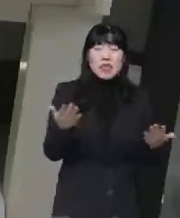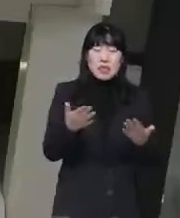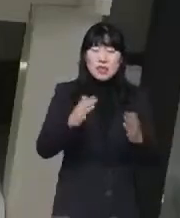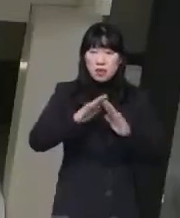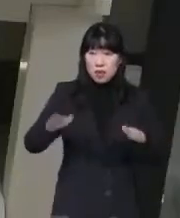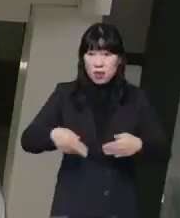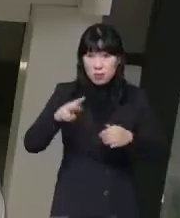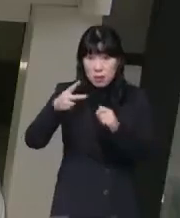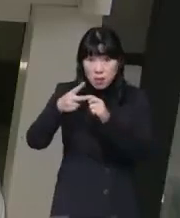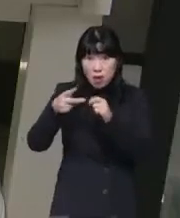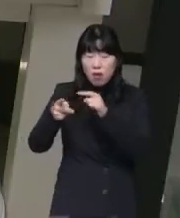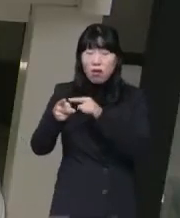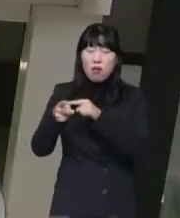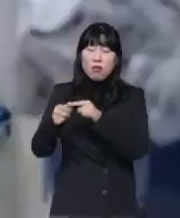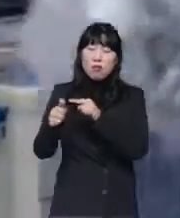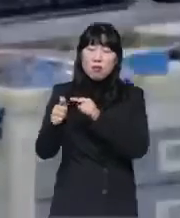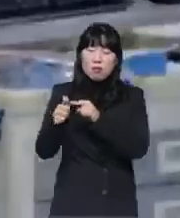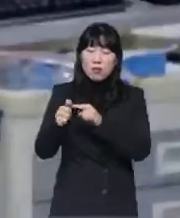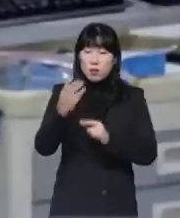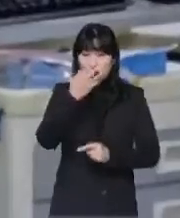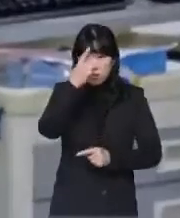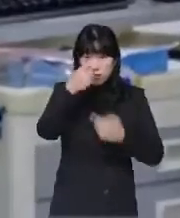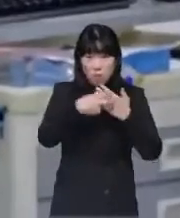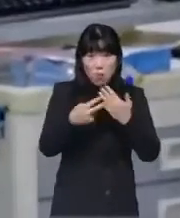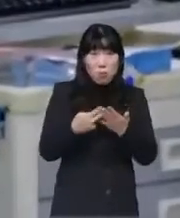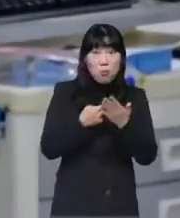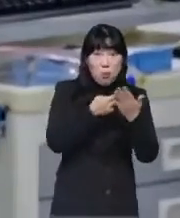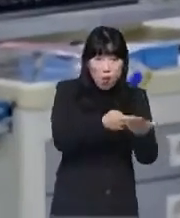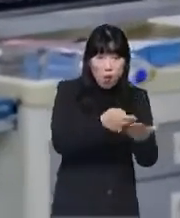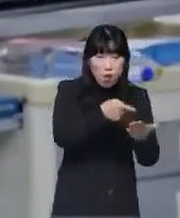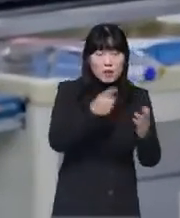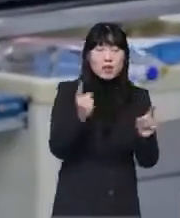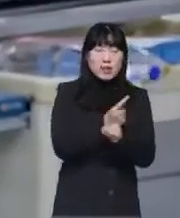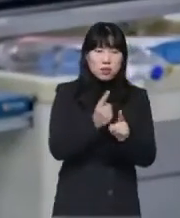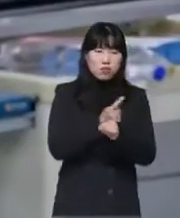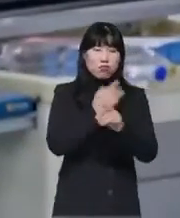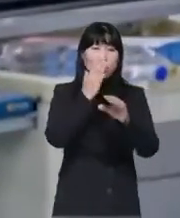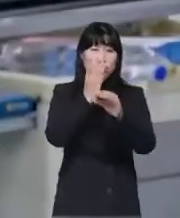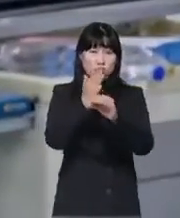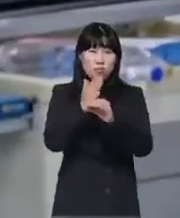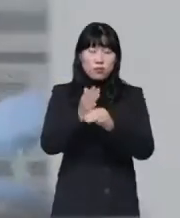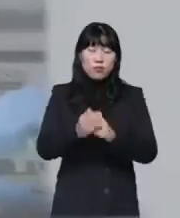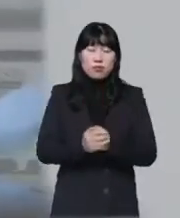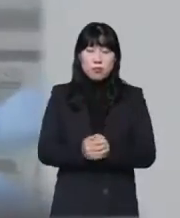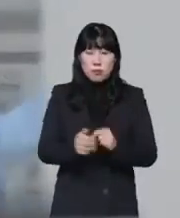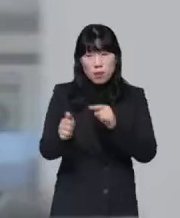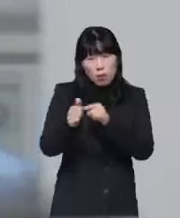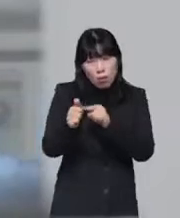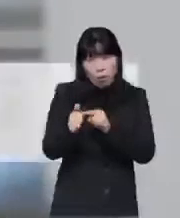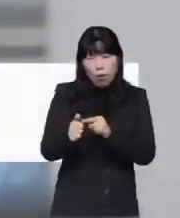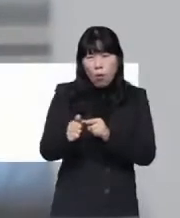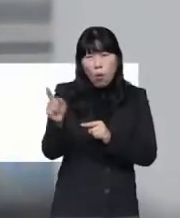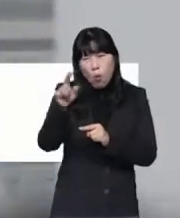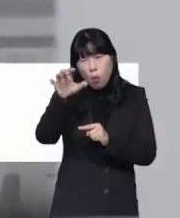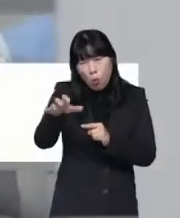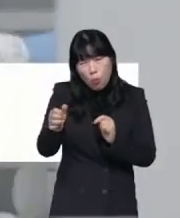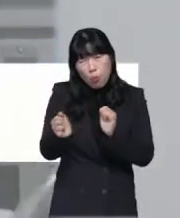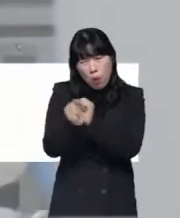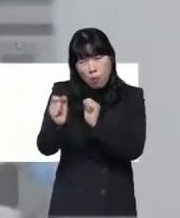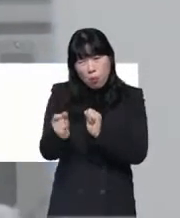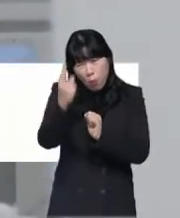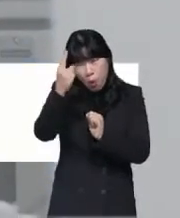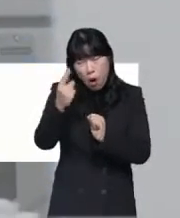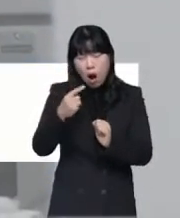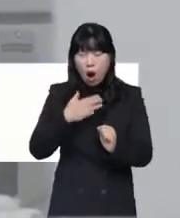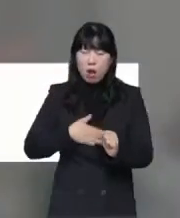200번 악진 자 a 씨는 순천 의료원 으로 옮겨져 치료를 받고 있습니다 a 씨가 어디에서 감염 됐는지